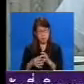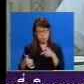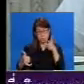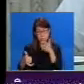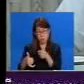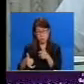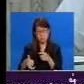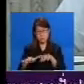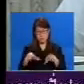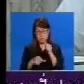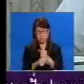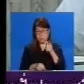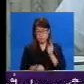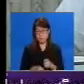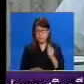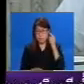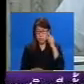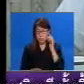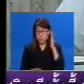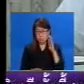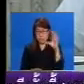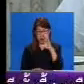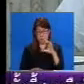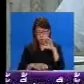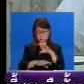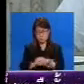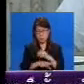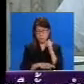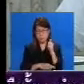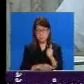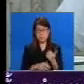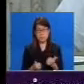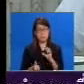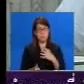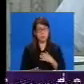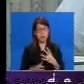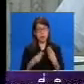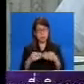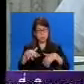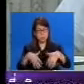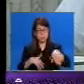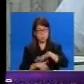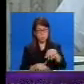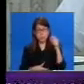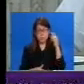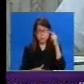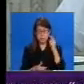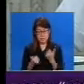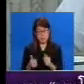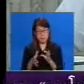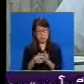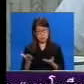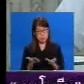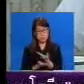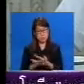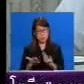งไปตรงมาและเชื่อว่าจะได้ตัวผู้กระทำผิดมาลงโทษโดยไม่อยากให้สังคมหลงประเด็นว่าการพิจารณาเรื่องนี้